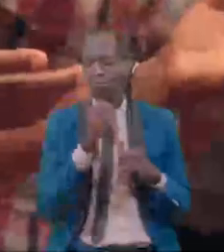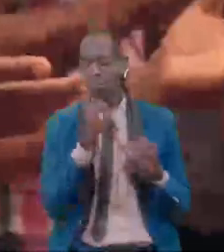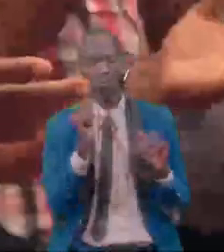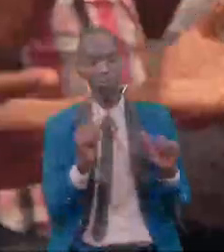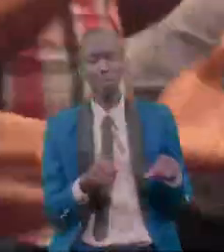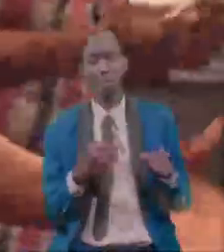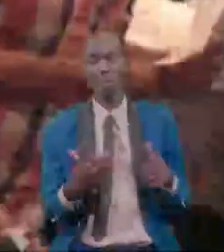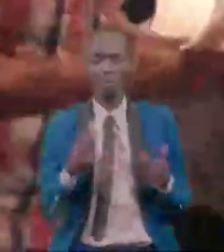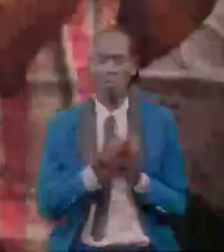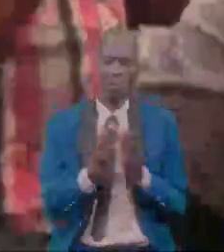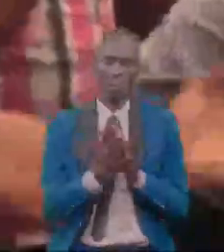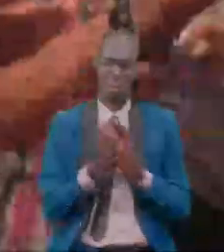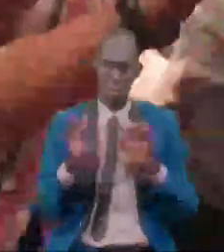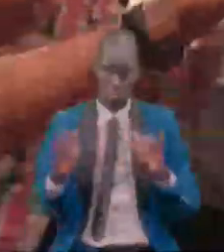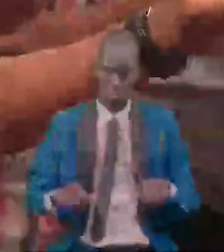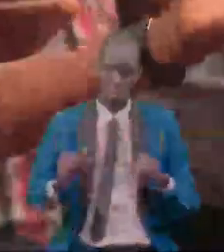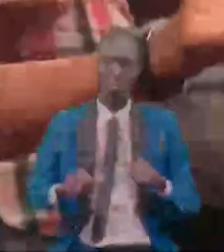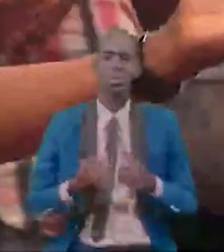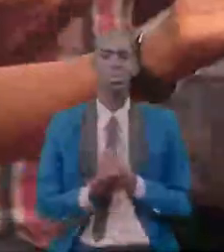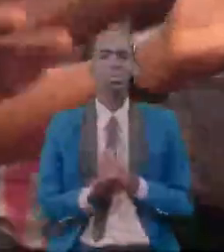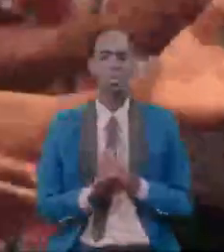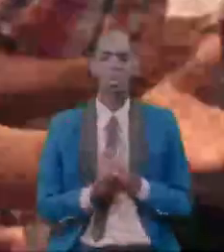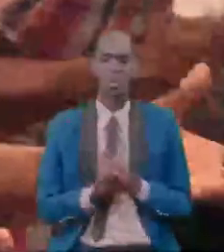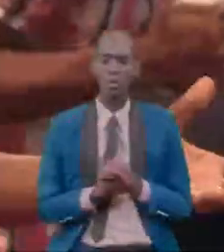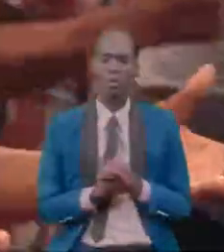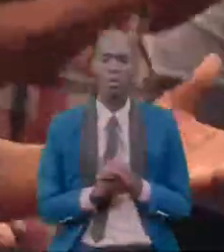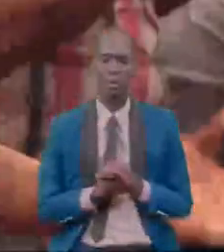Les impossibilités sont devenues possibles.